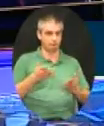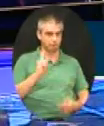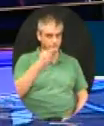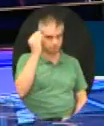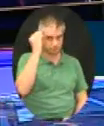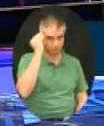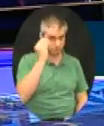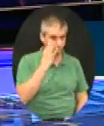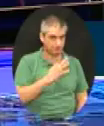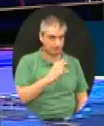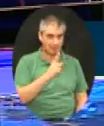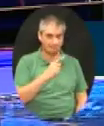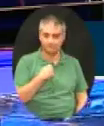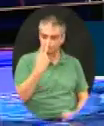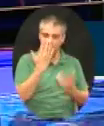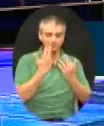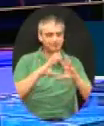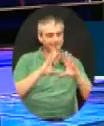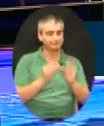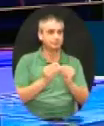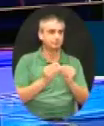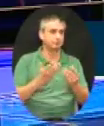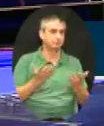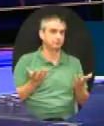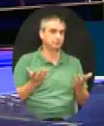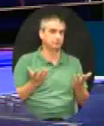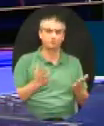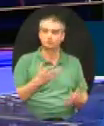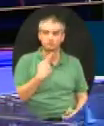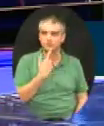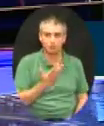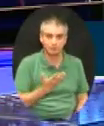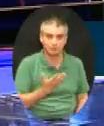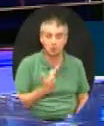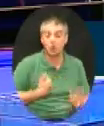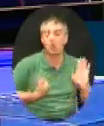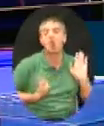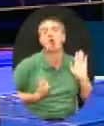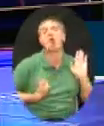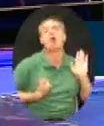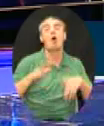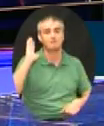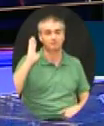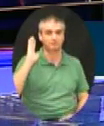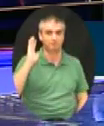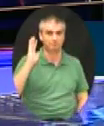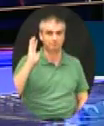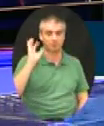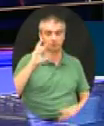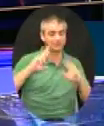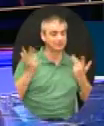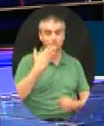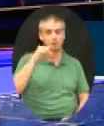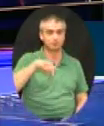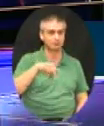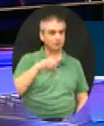לשים לב שכשאנחנו מסתכלים על מספרים בגדול, בעצם זה אומר שהרוב המוחלט של הציבור